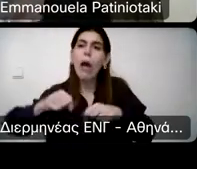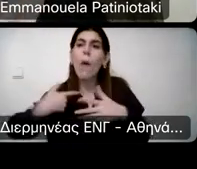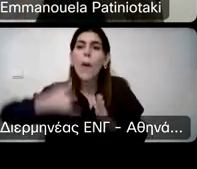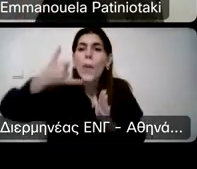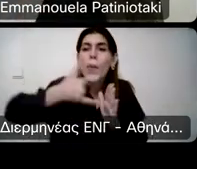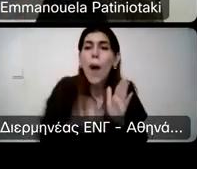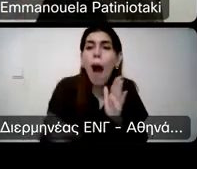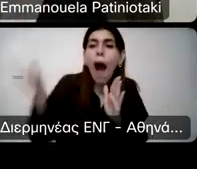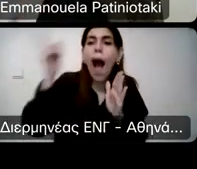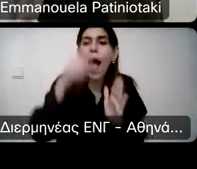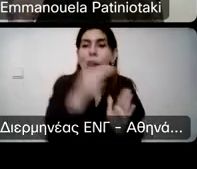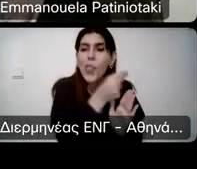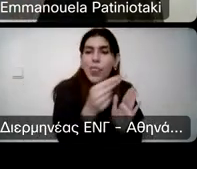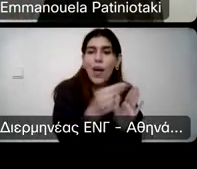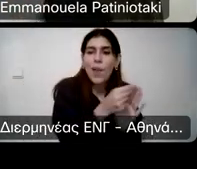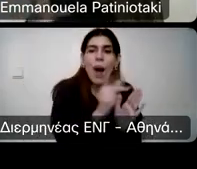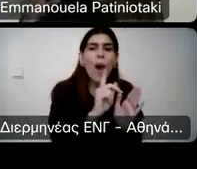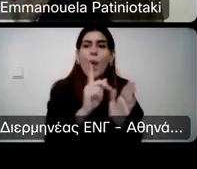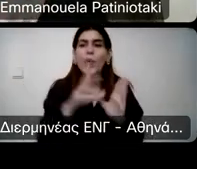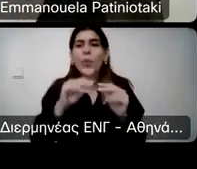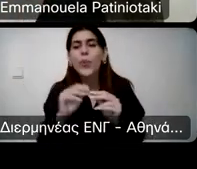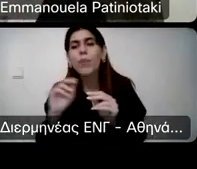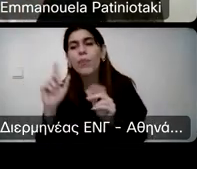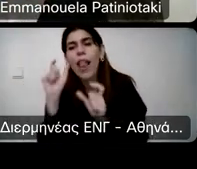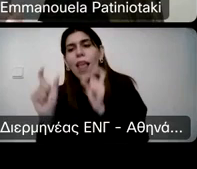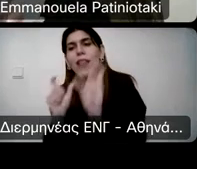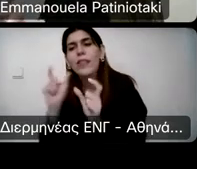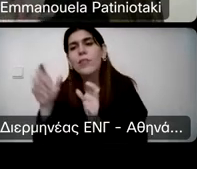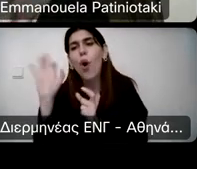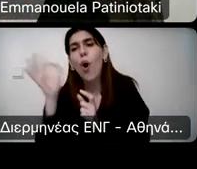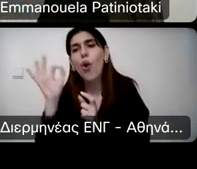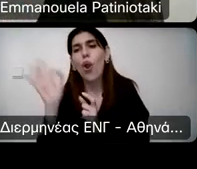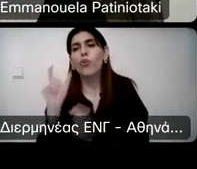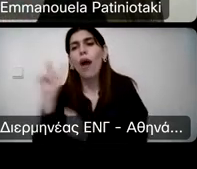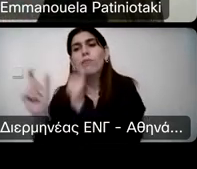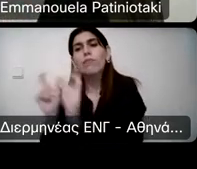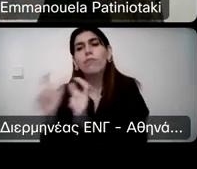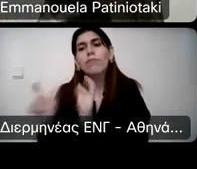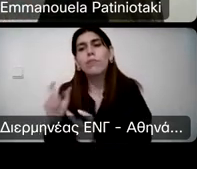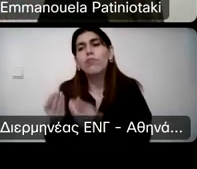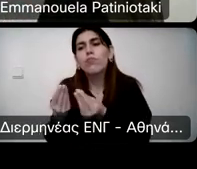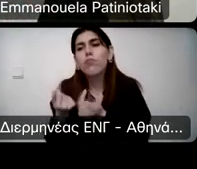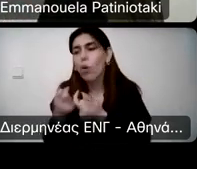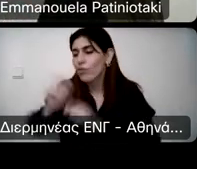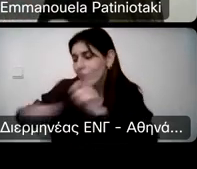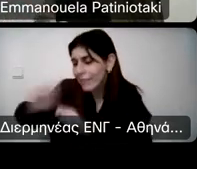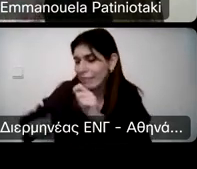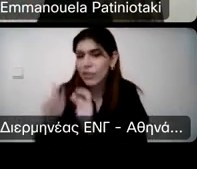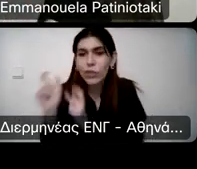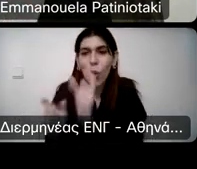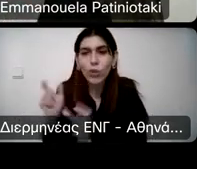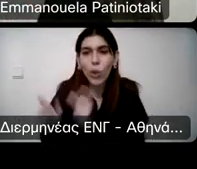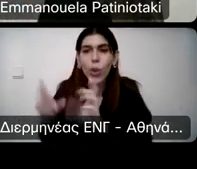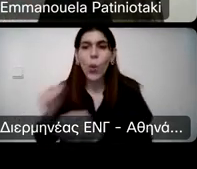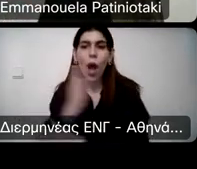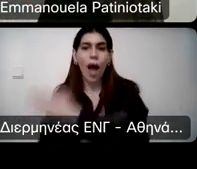όχι τόσο πολύ στην ορολογία και στο σχεδιασμό της γλώσσας πάνω στην αναπηρία.